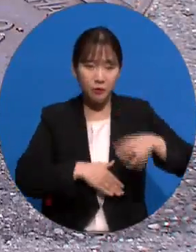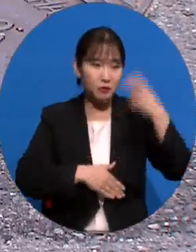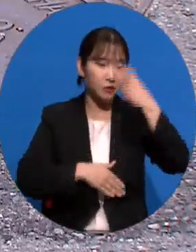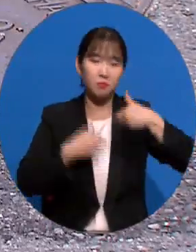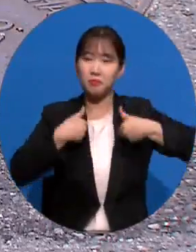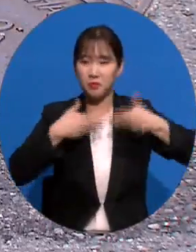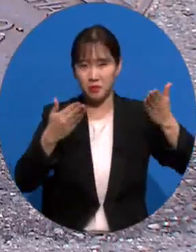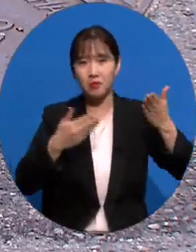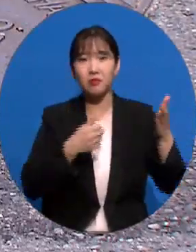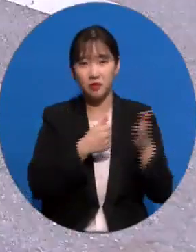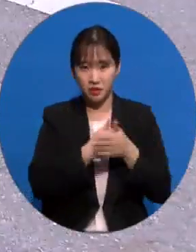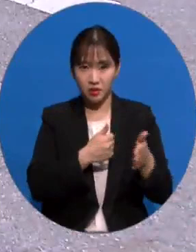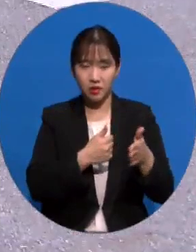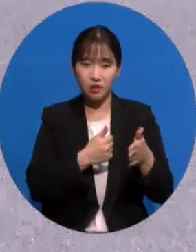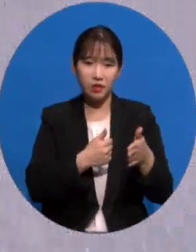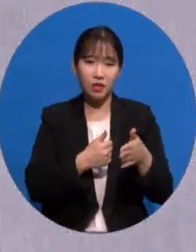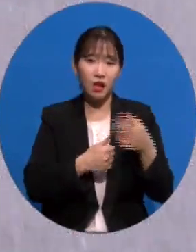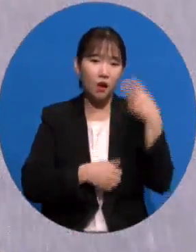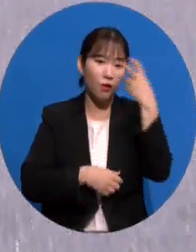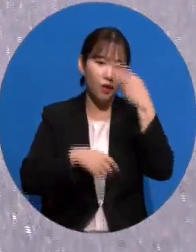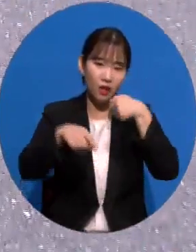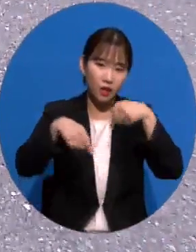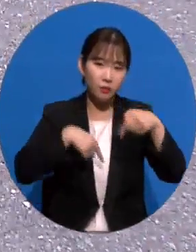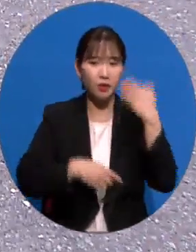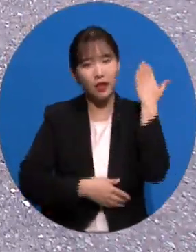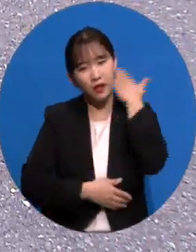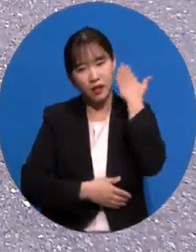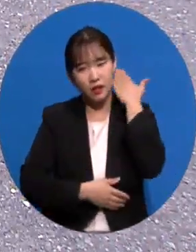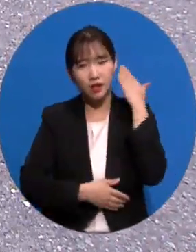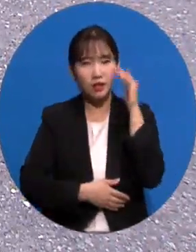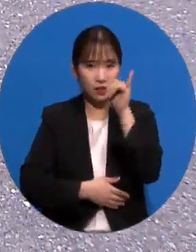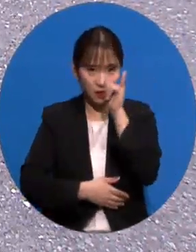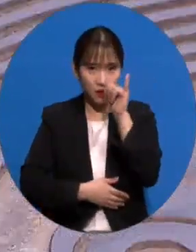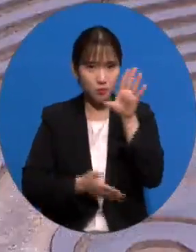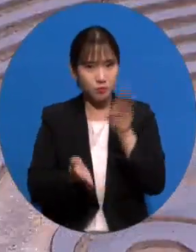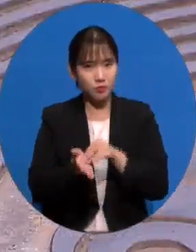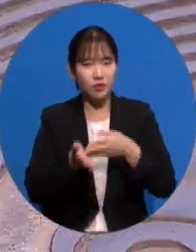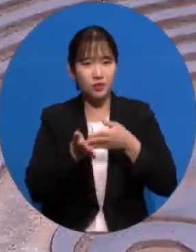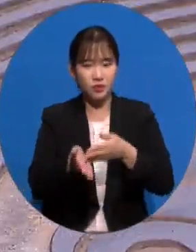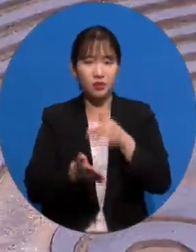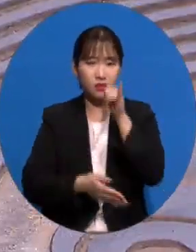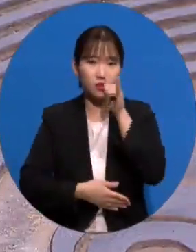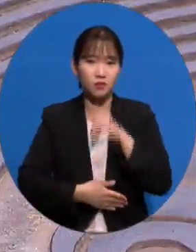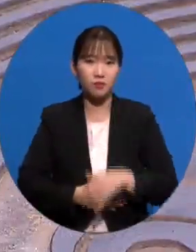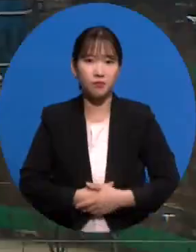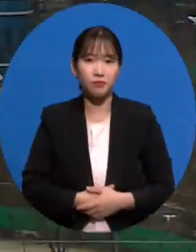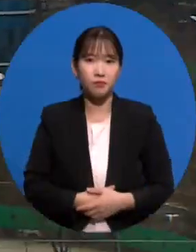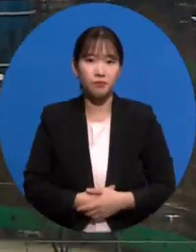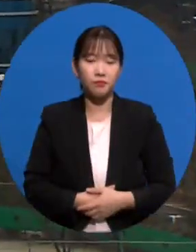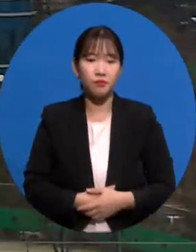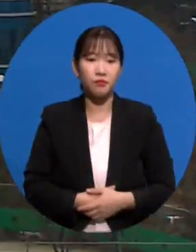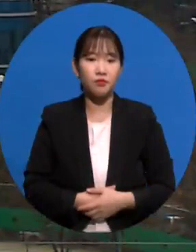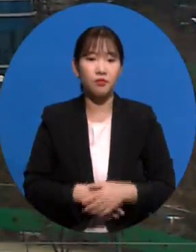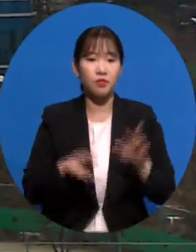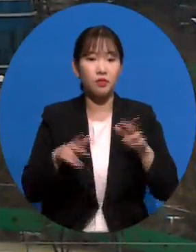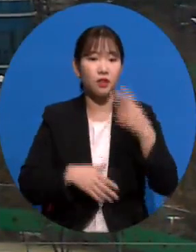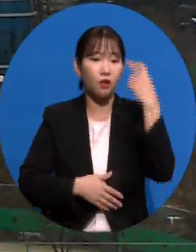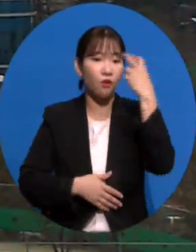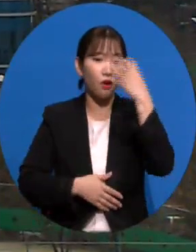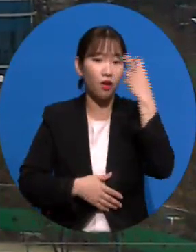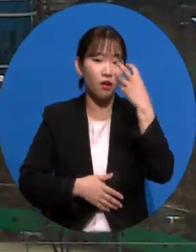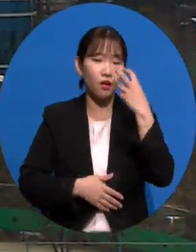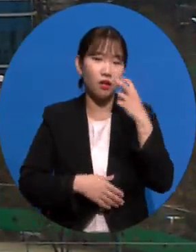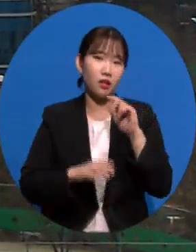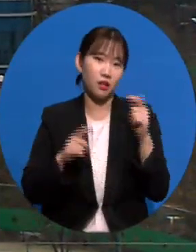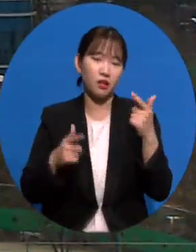점검 대상조차 아니기 때문에 관리 감독의 사각지대가 존재한다는 지적이 일고 있습니다. 저희가 관리하는